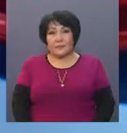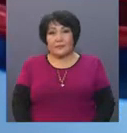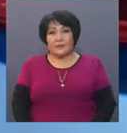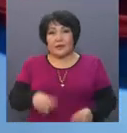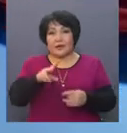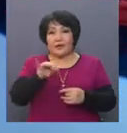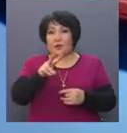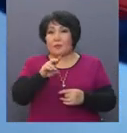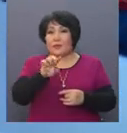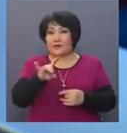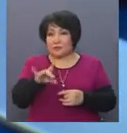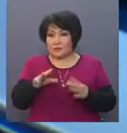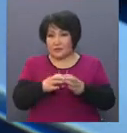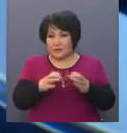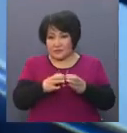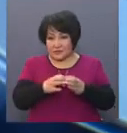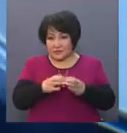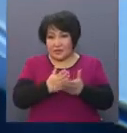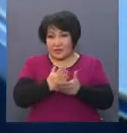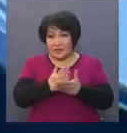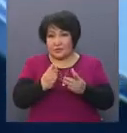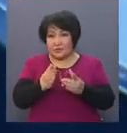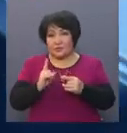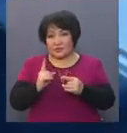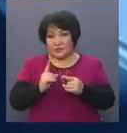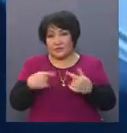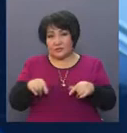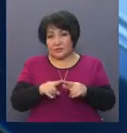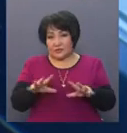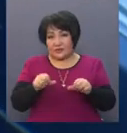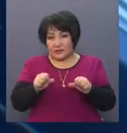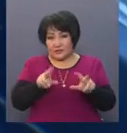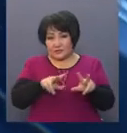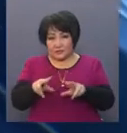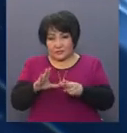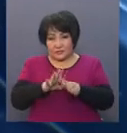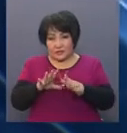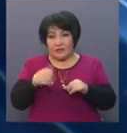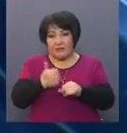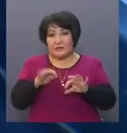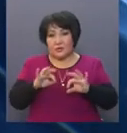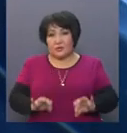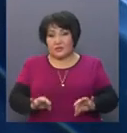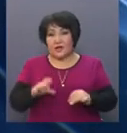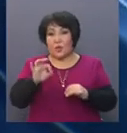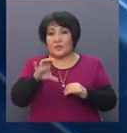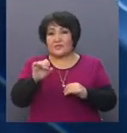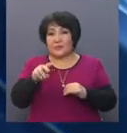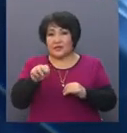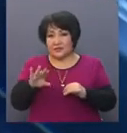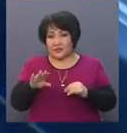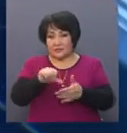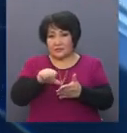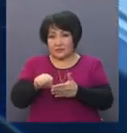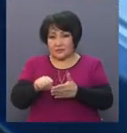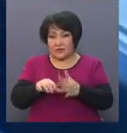Ломбард ұйымдарымен күзет мекемелері құзырлылар құрығына ілікті. Бүгін еліміздің бас прокуроры Жақып Асановтың қатысуымен өткен жиында ұрлықтың